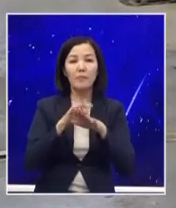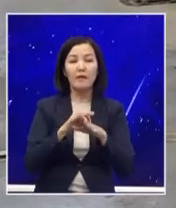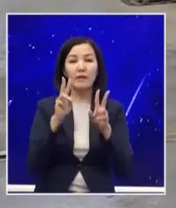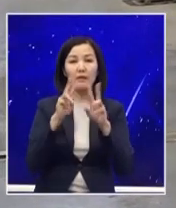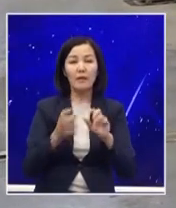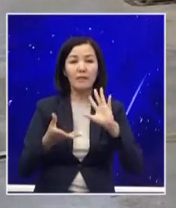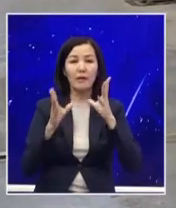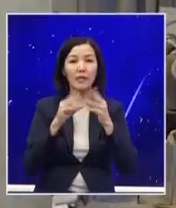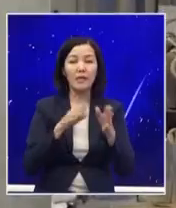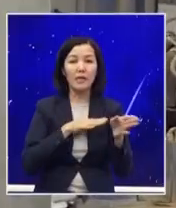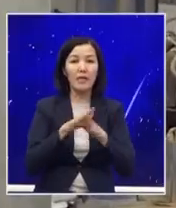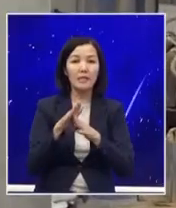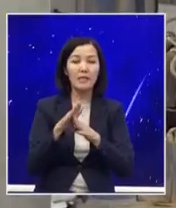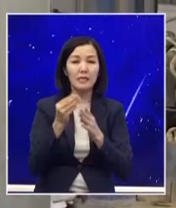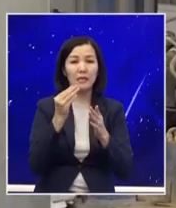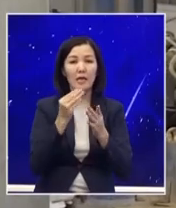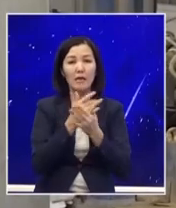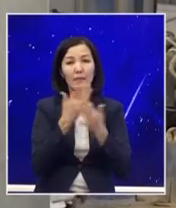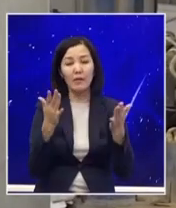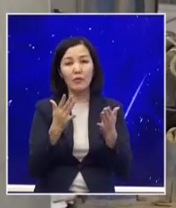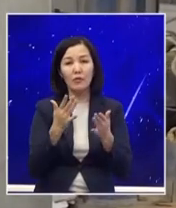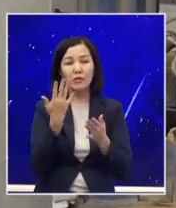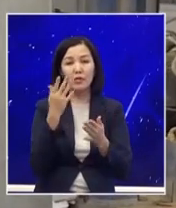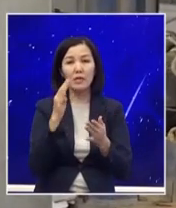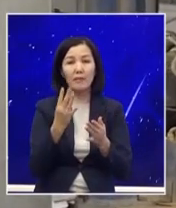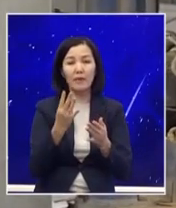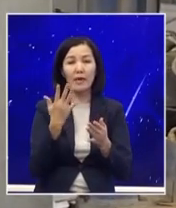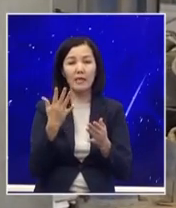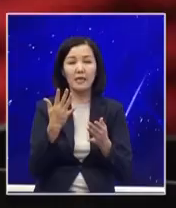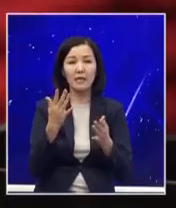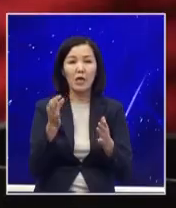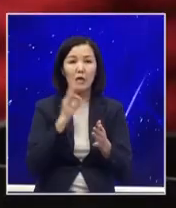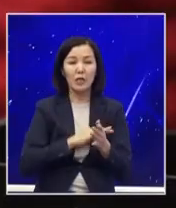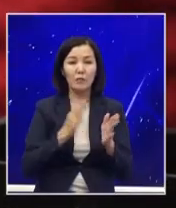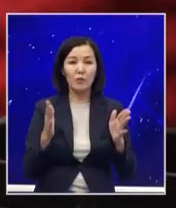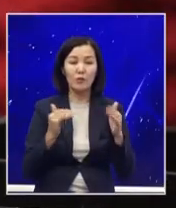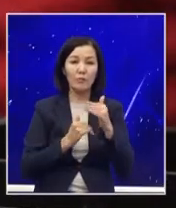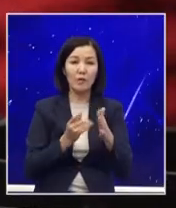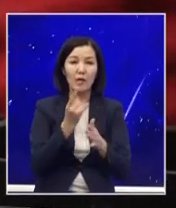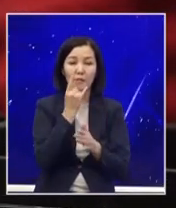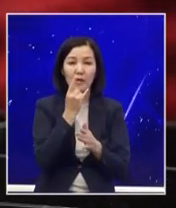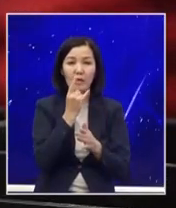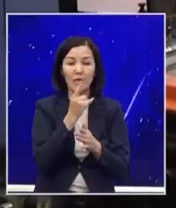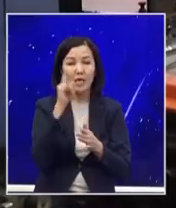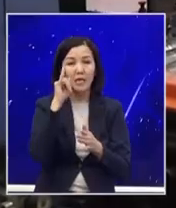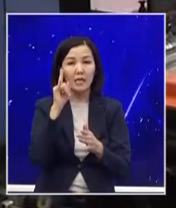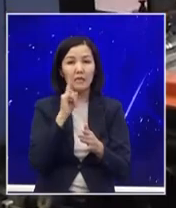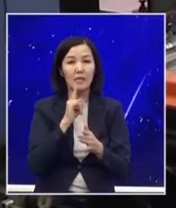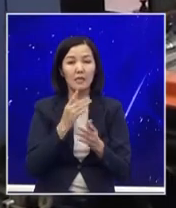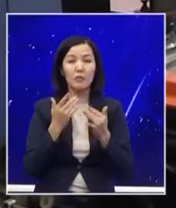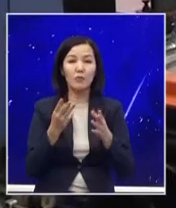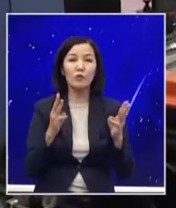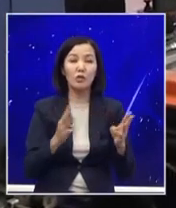анализ реализации продукции показывает, что 4 из 5 используемых аккумуляторов в Казахстане являются отечественными. Спрос на